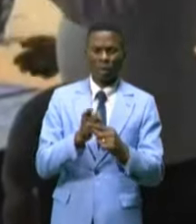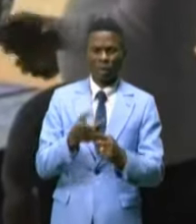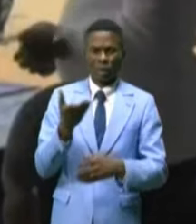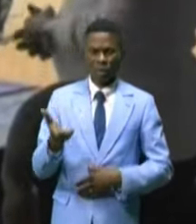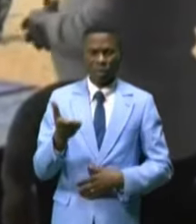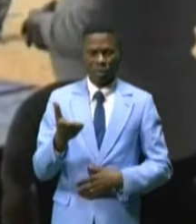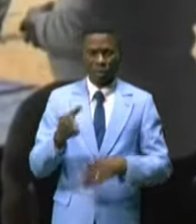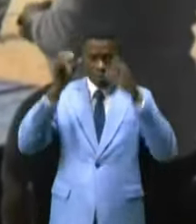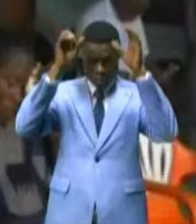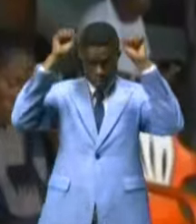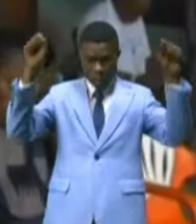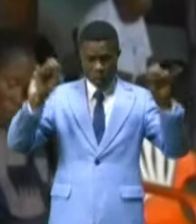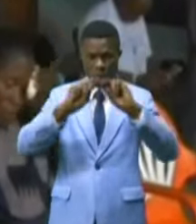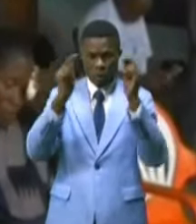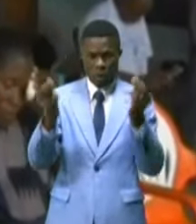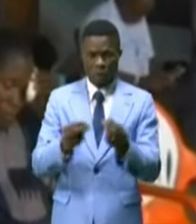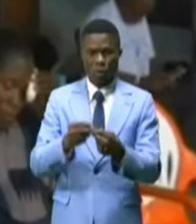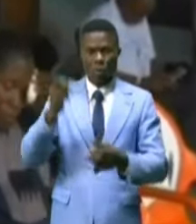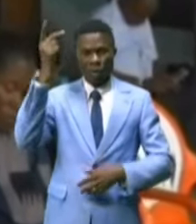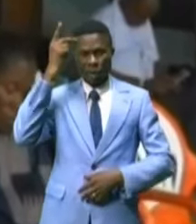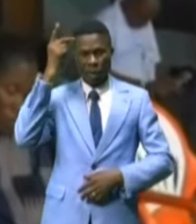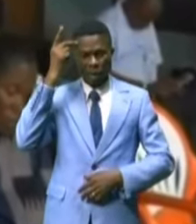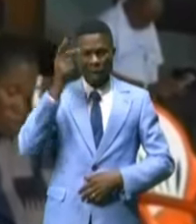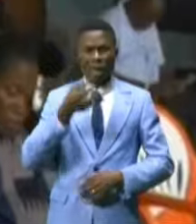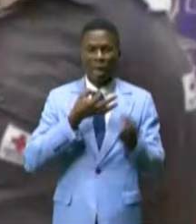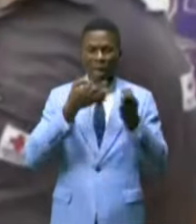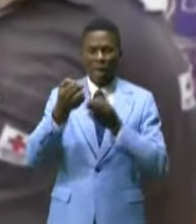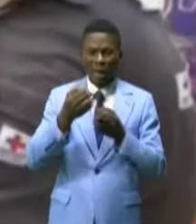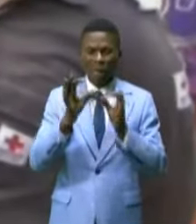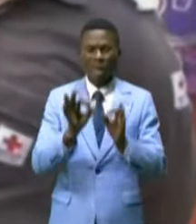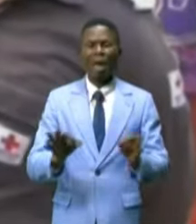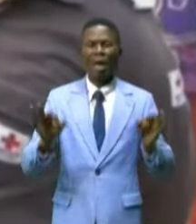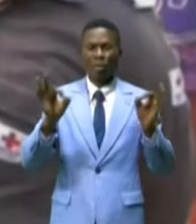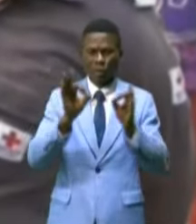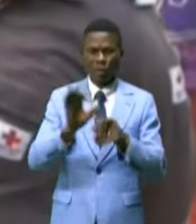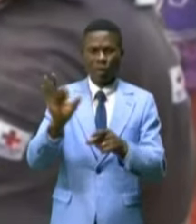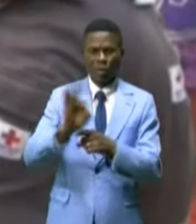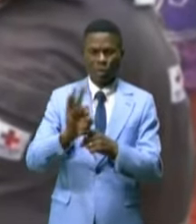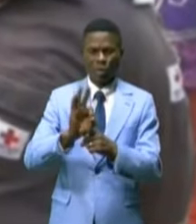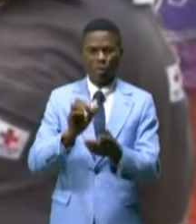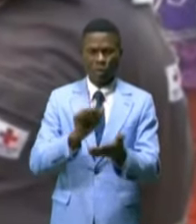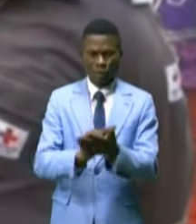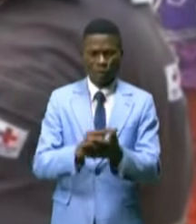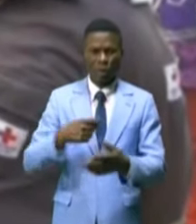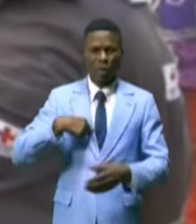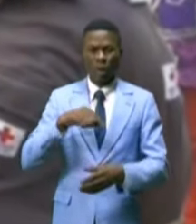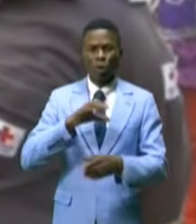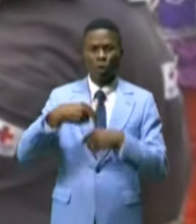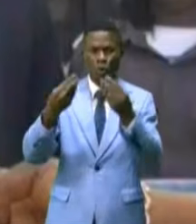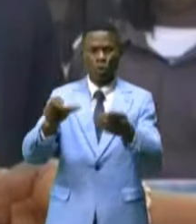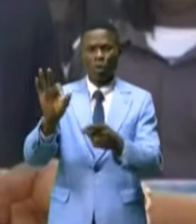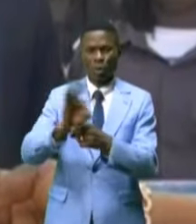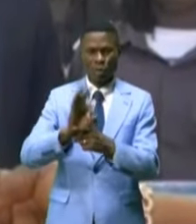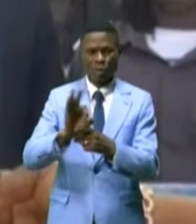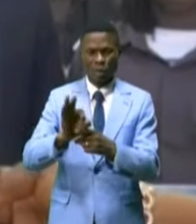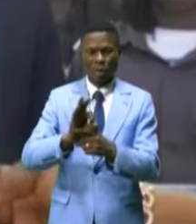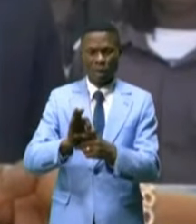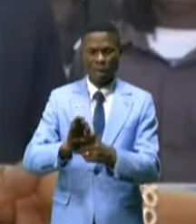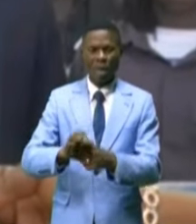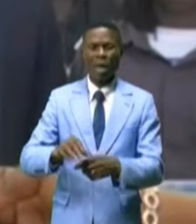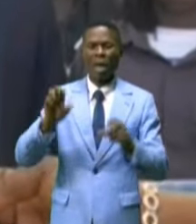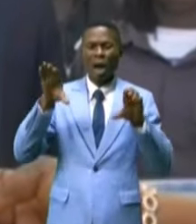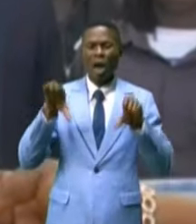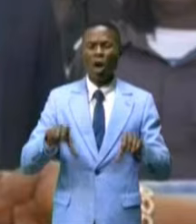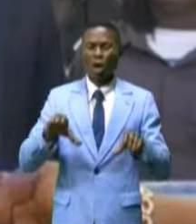Le président de la branche Kinshasa revient sur la quintessence de cette formation. Nous devons former dans tous les coins et